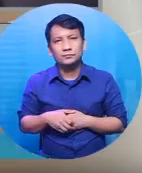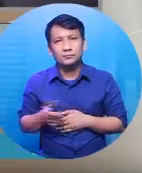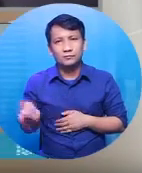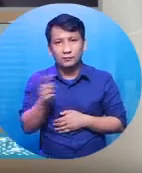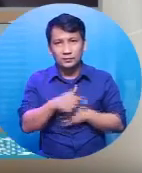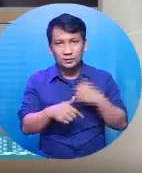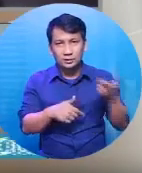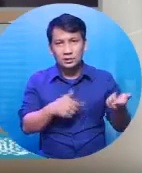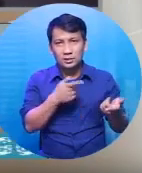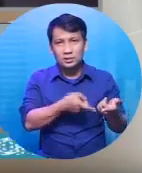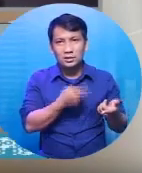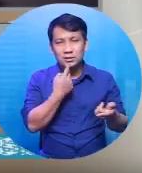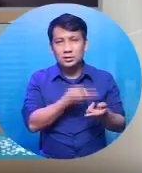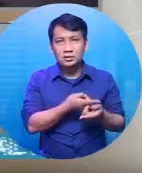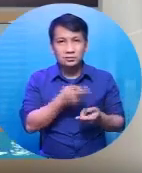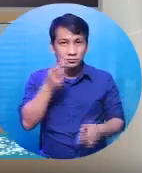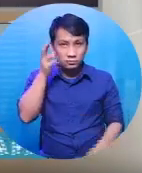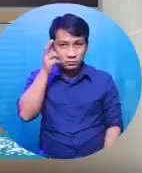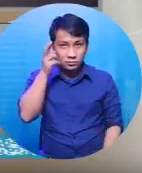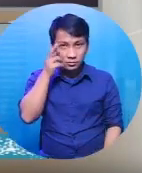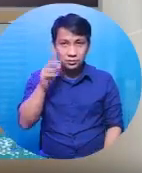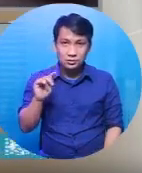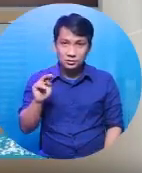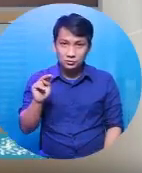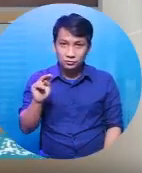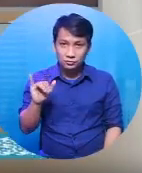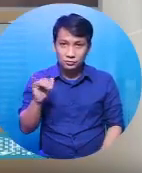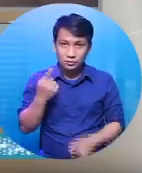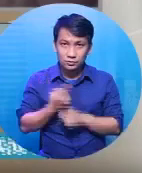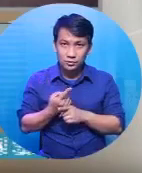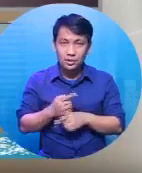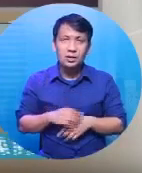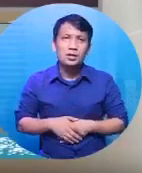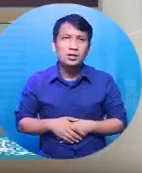niyo pong si Rochelle ay nasa New York.